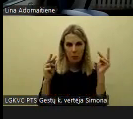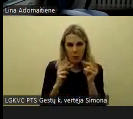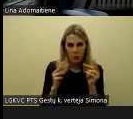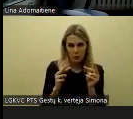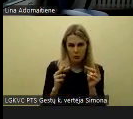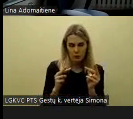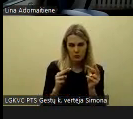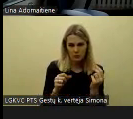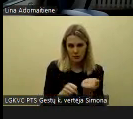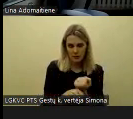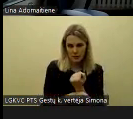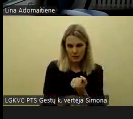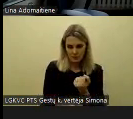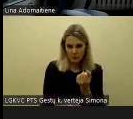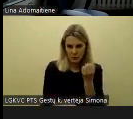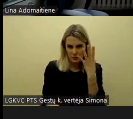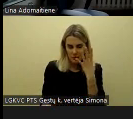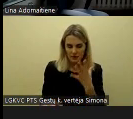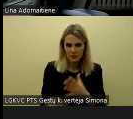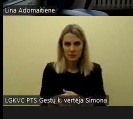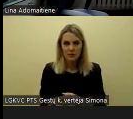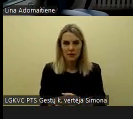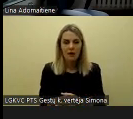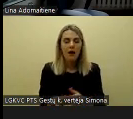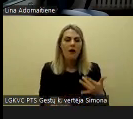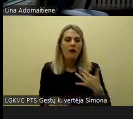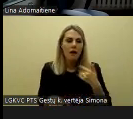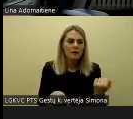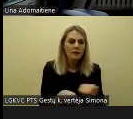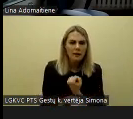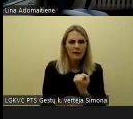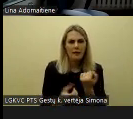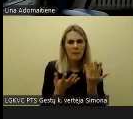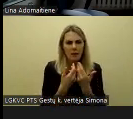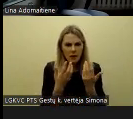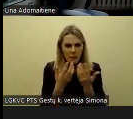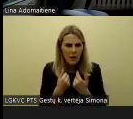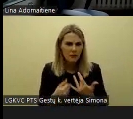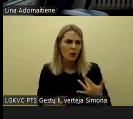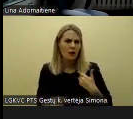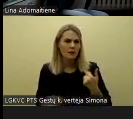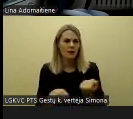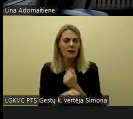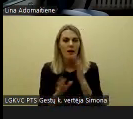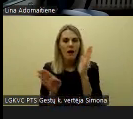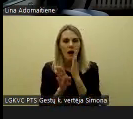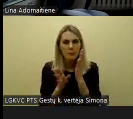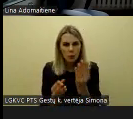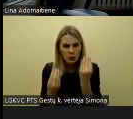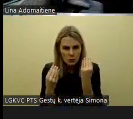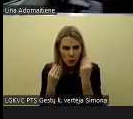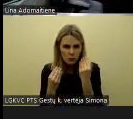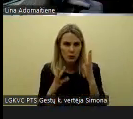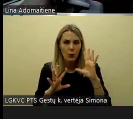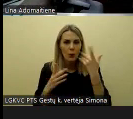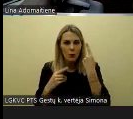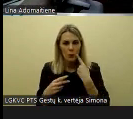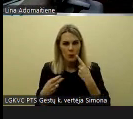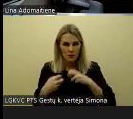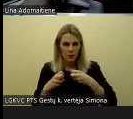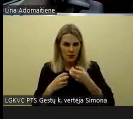sueitų. Ir galbūt reikia ir gamtos mokslo, matematikos, tam, kad būtų galima išspręsti problemą. Tuo tarpu